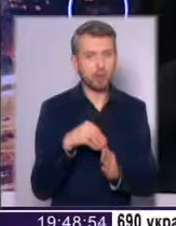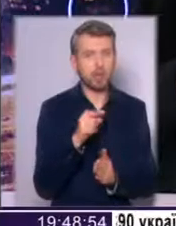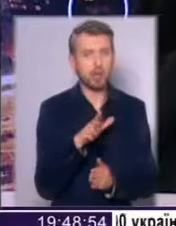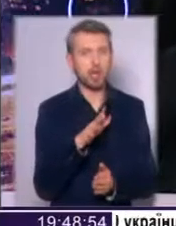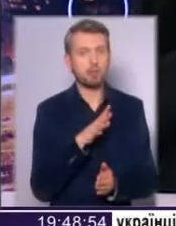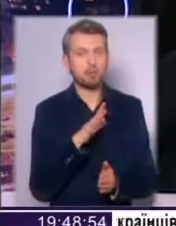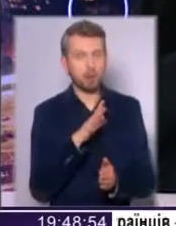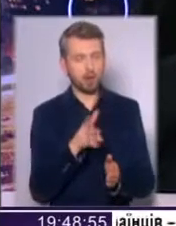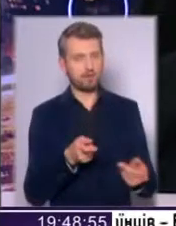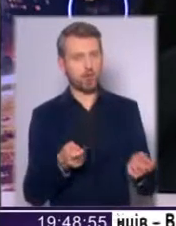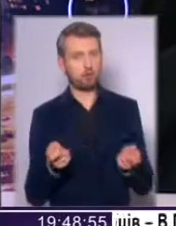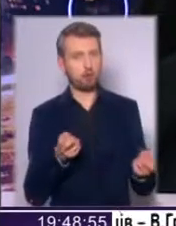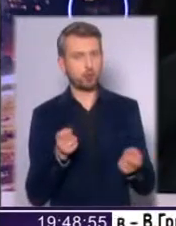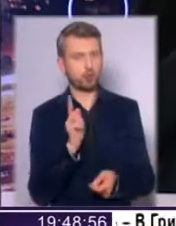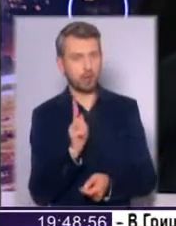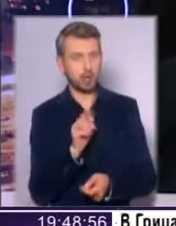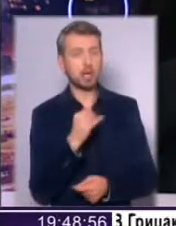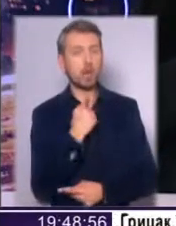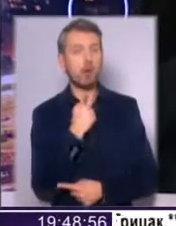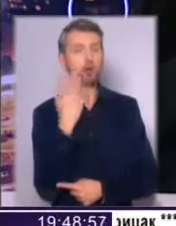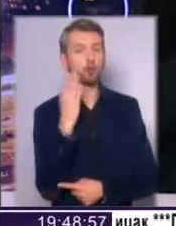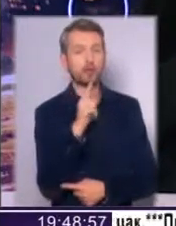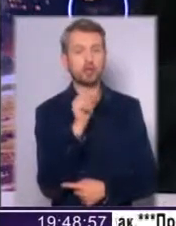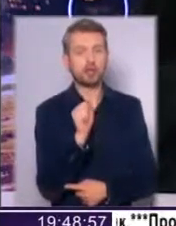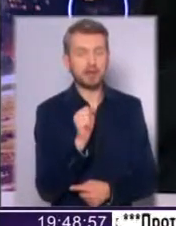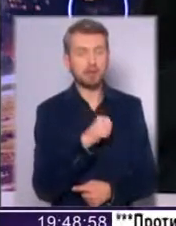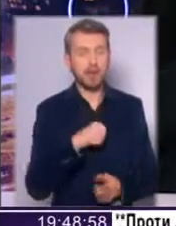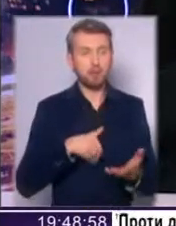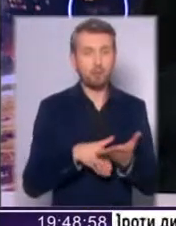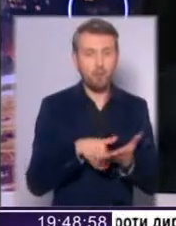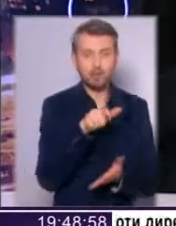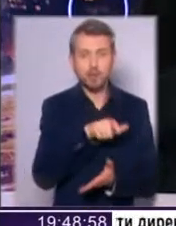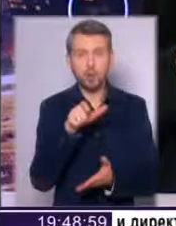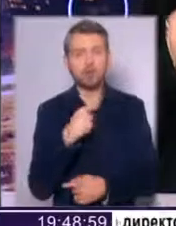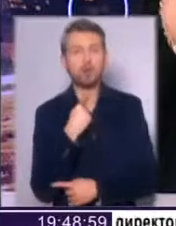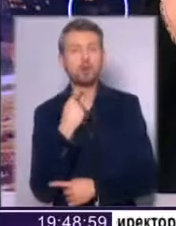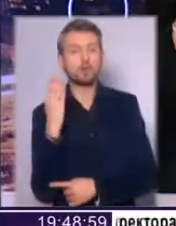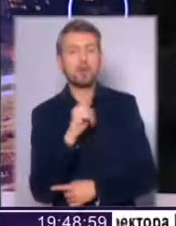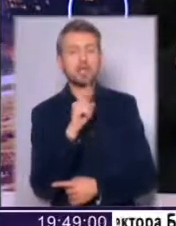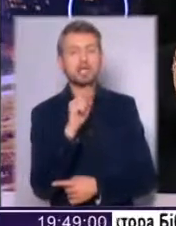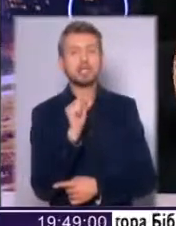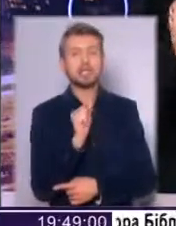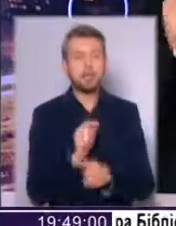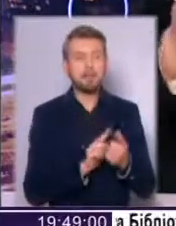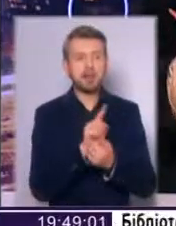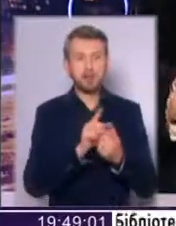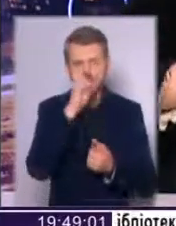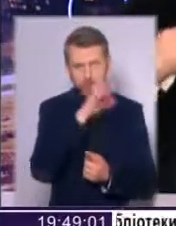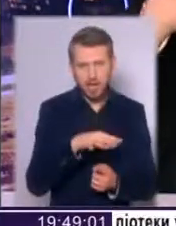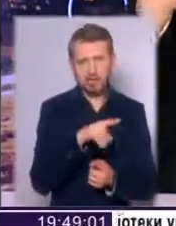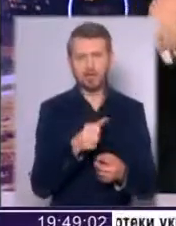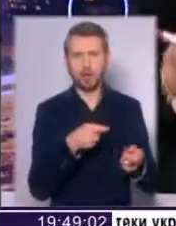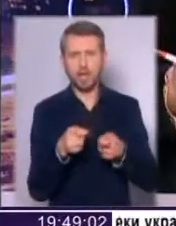була владою. І голосуючи за «Самопоміч», люди голосували за... переміни в країні, за владу,